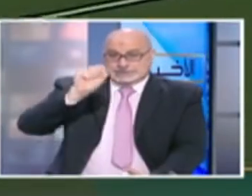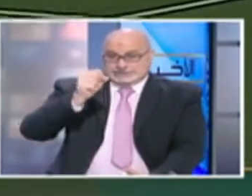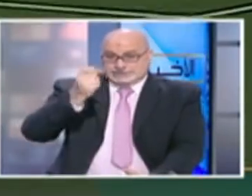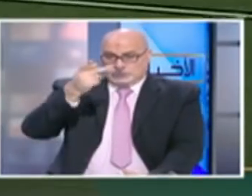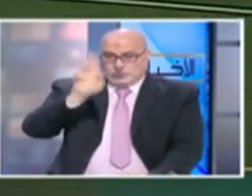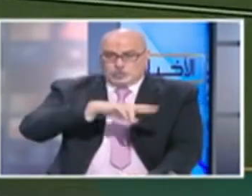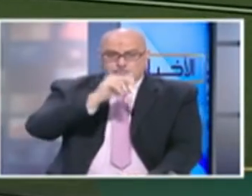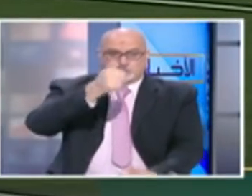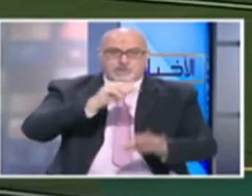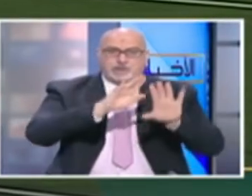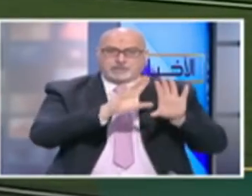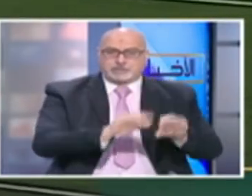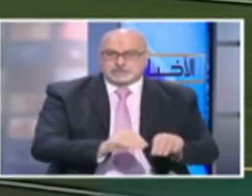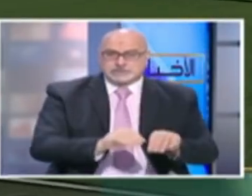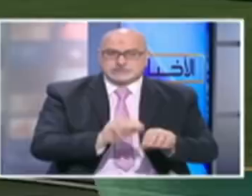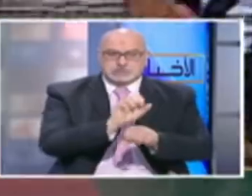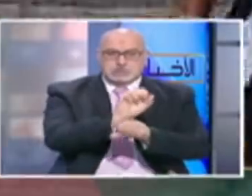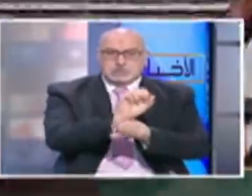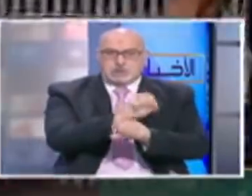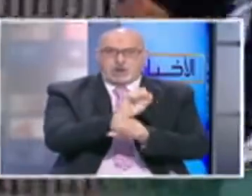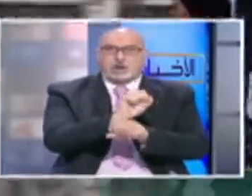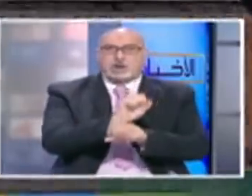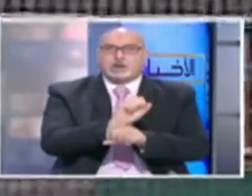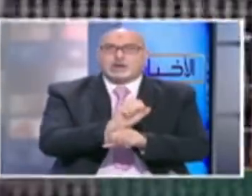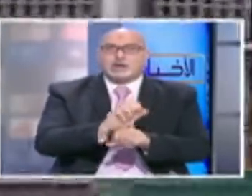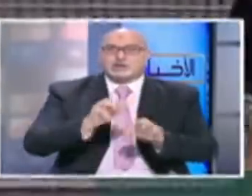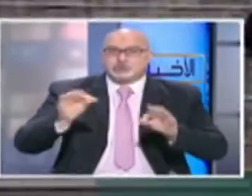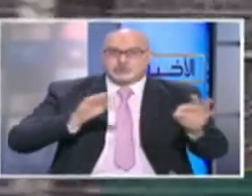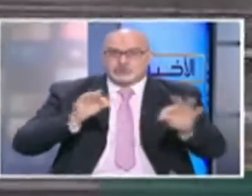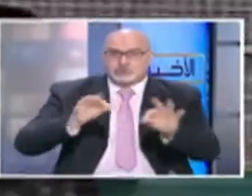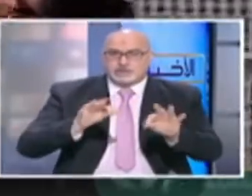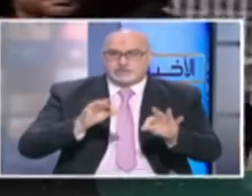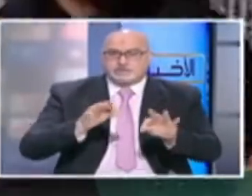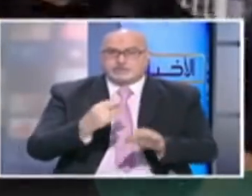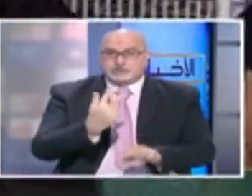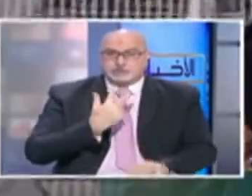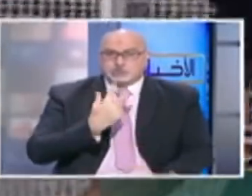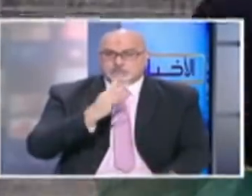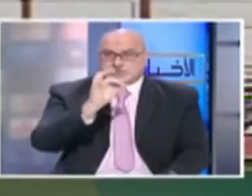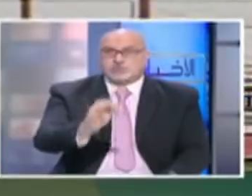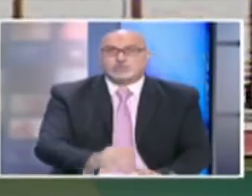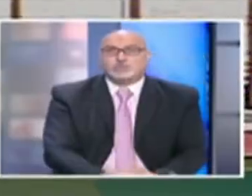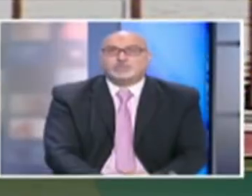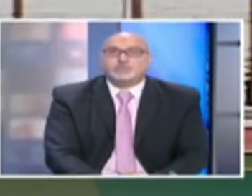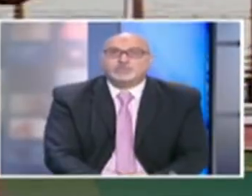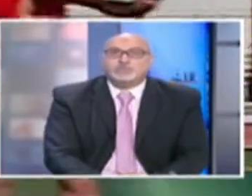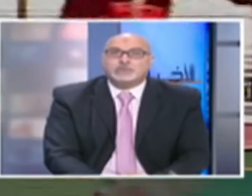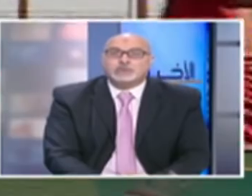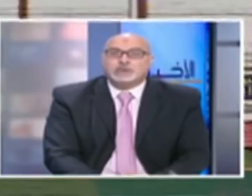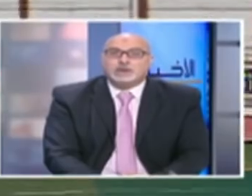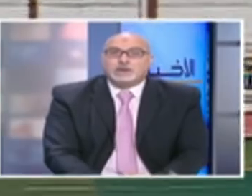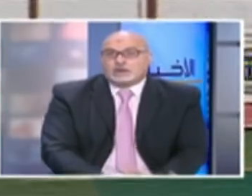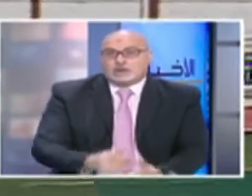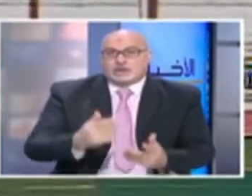مركز صدارة البطولة بفضل فوزه الكبير على أولمبي شلف بثلاثة أهداف دون رد، فيما سيطرت